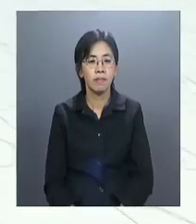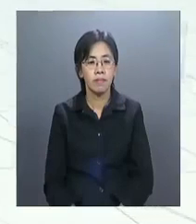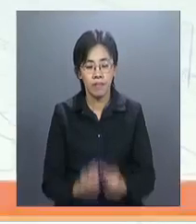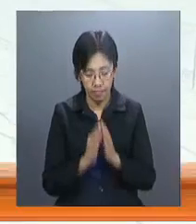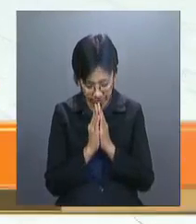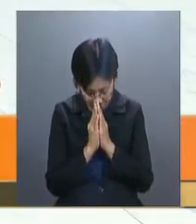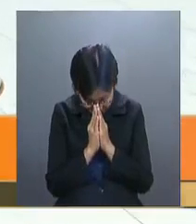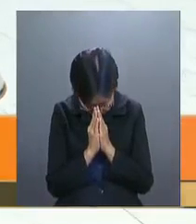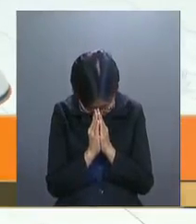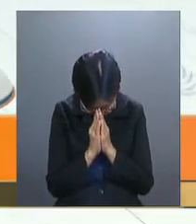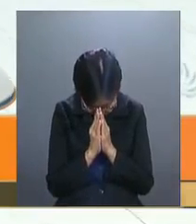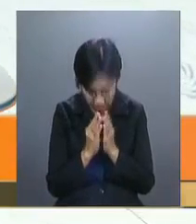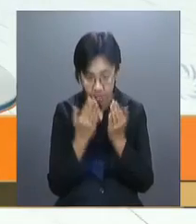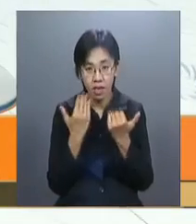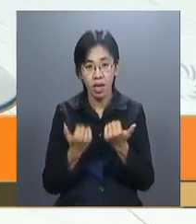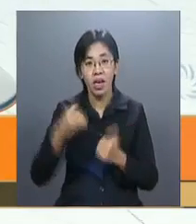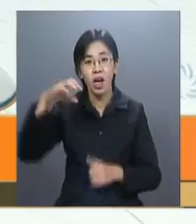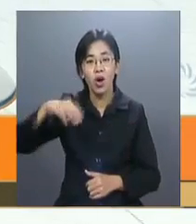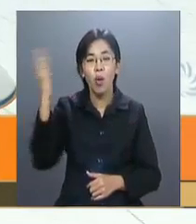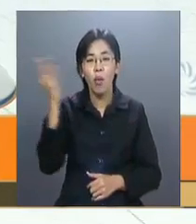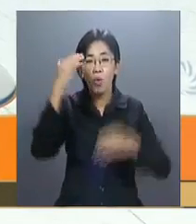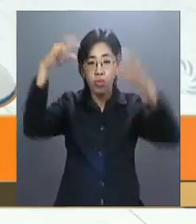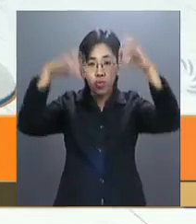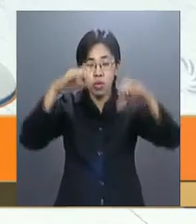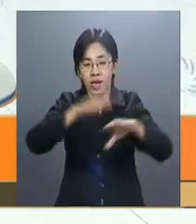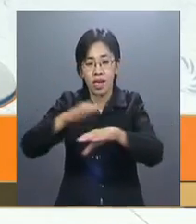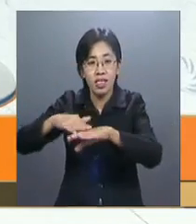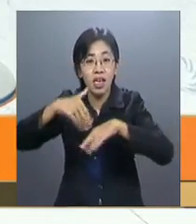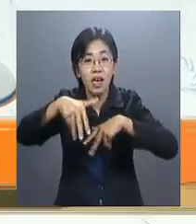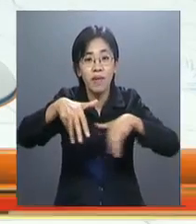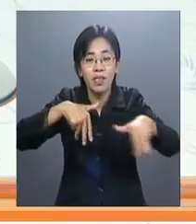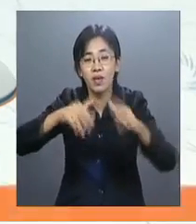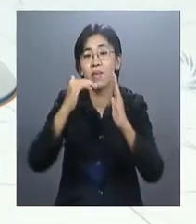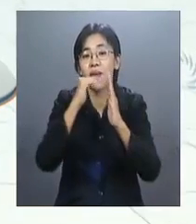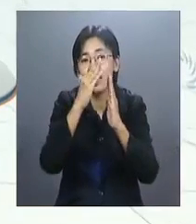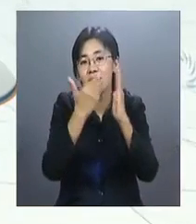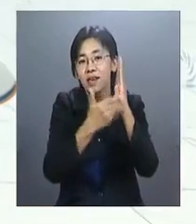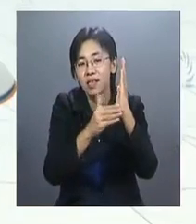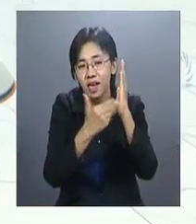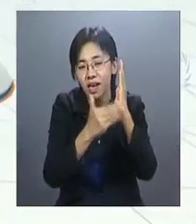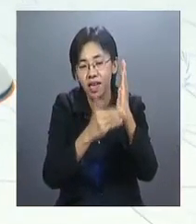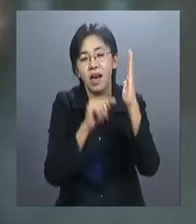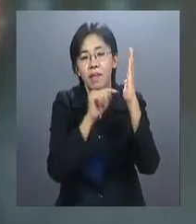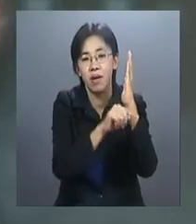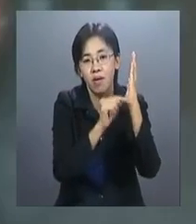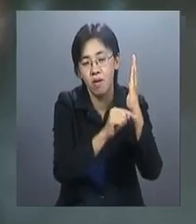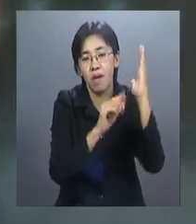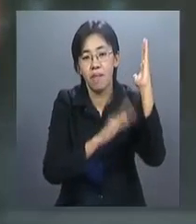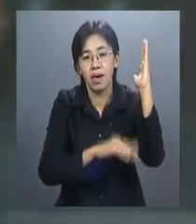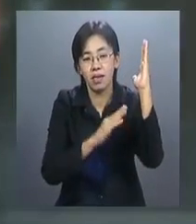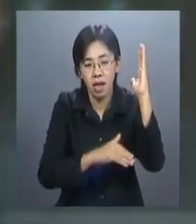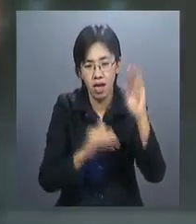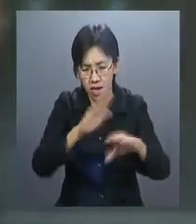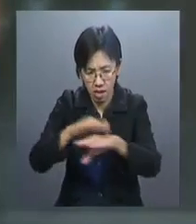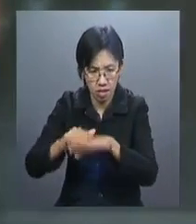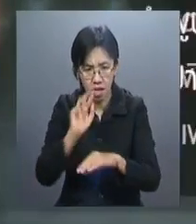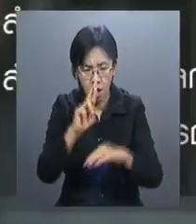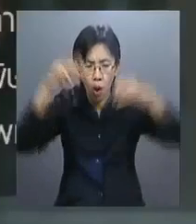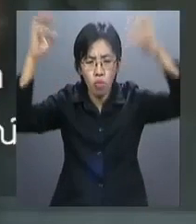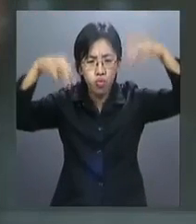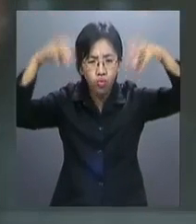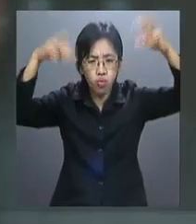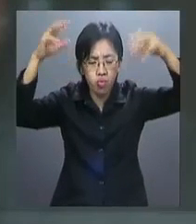สวัสดีค่ะในช่วงนี้กรมอุตุนิยมวิทยายังมีประกาศแจ้งเตือนประชาชนในบริเวณภาคเหนือภาคอีสานภาคตะวันออกและภาคใต้ให้ระวังอันตรายจากฝนตกหนักและฝน